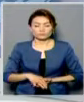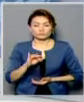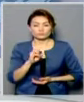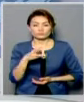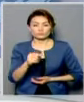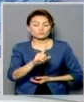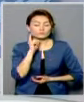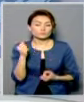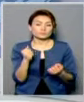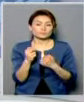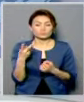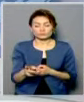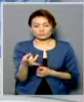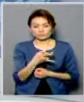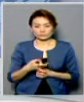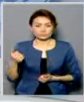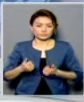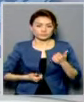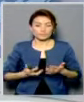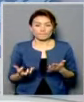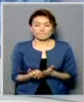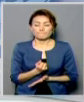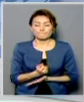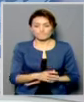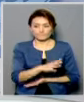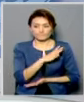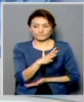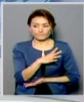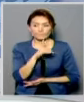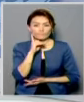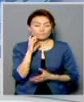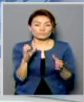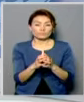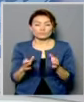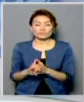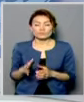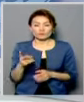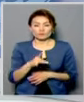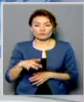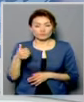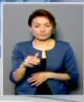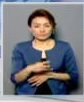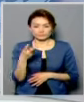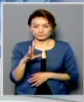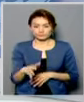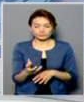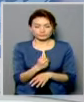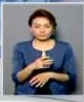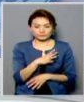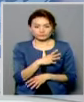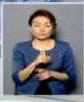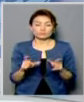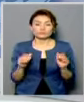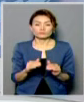Исатайлық жас спортшылар қос бірде республикалық жарыста жүлдегерлер қатарынан көрінді. Жас гандболшыларымыз ел біріншілігінде 3-ші орын алса,